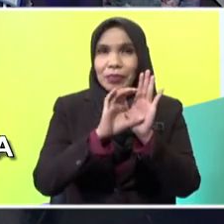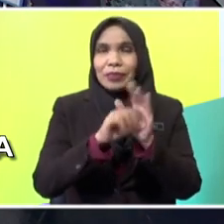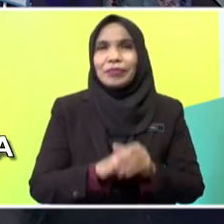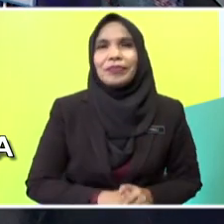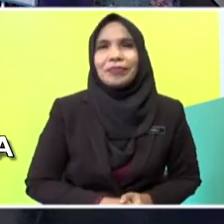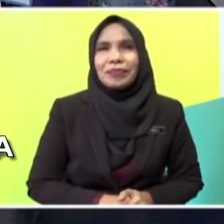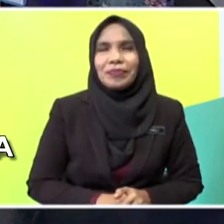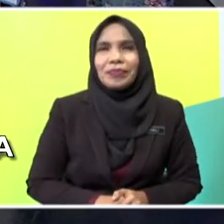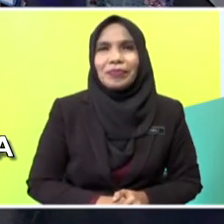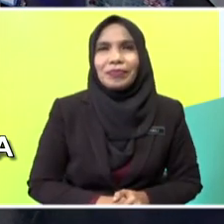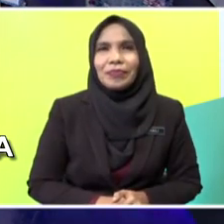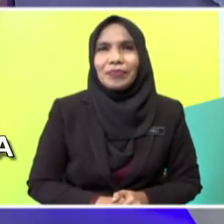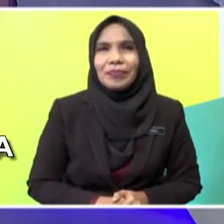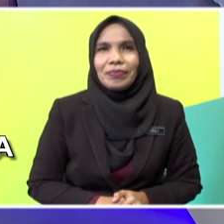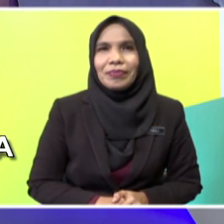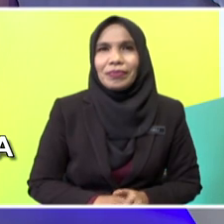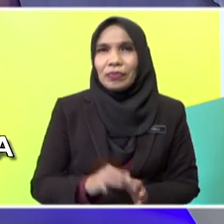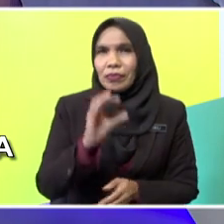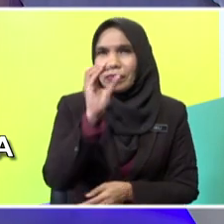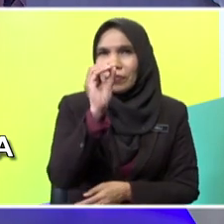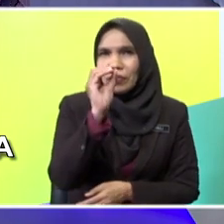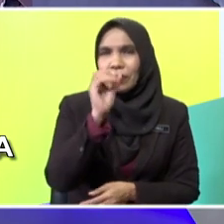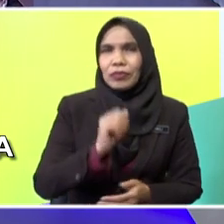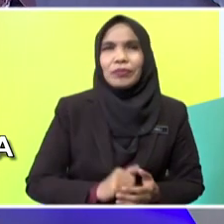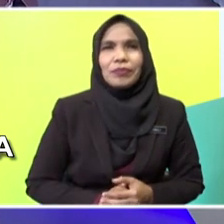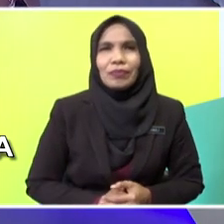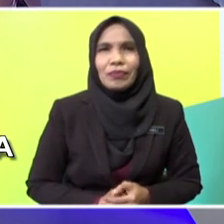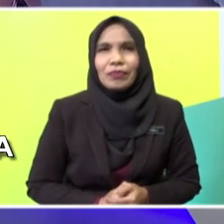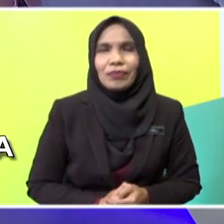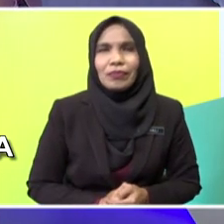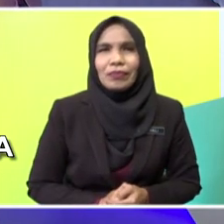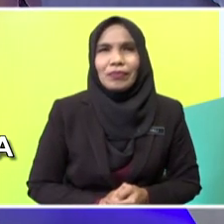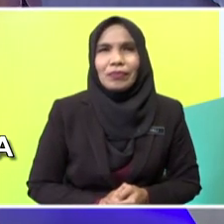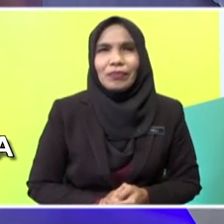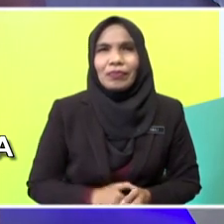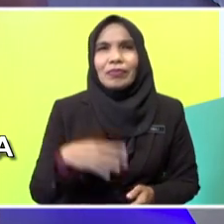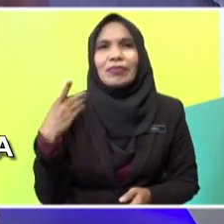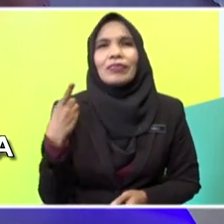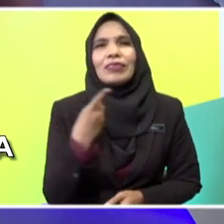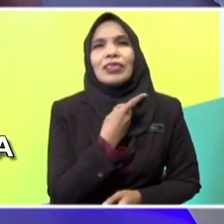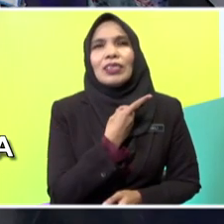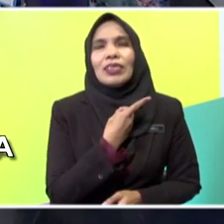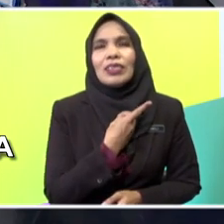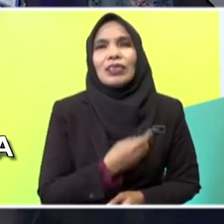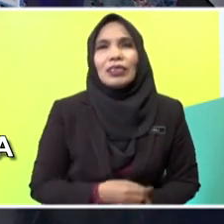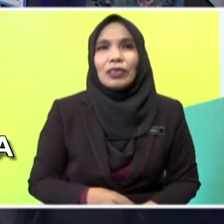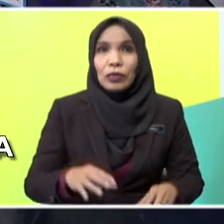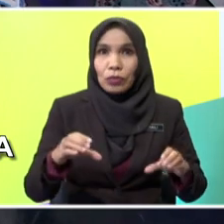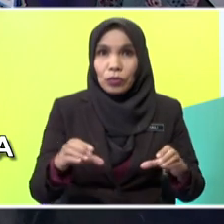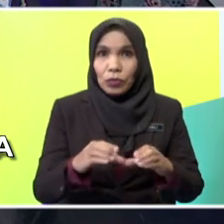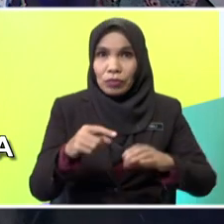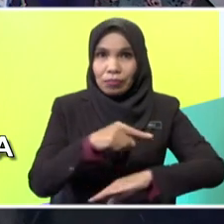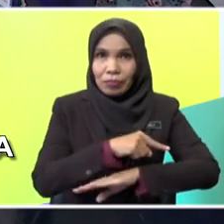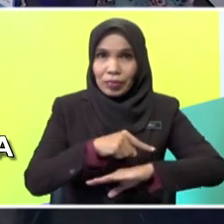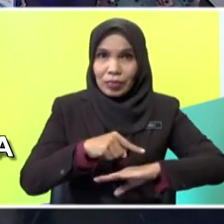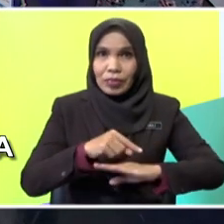gambar. Okey, tengok situ kosong kan? Betul. Okey, mula-mula kita kena buat garisan asas di tepi ini